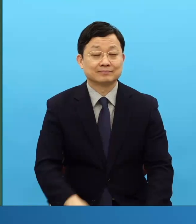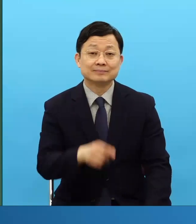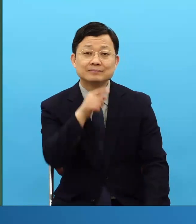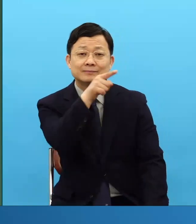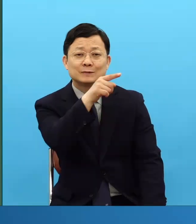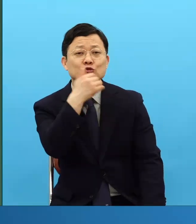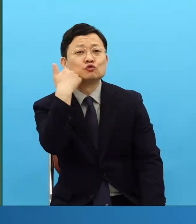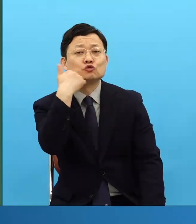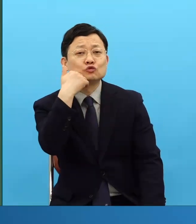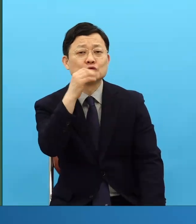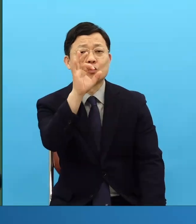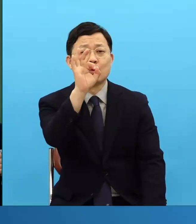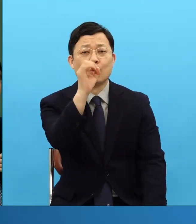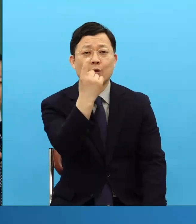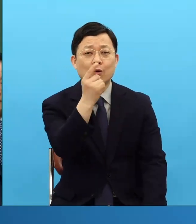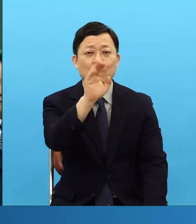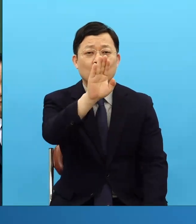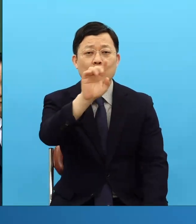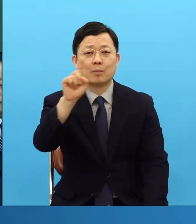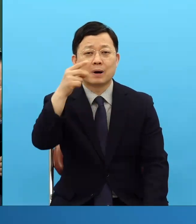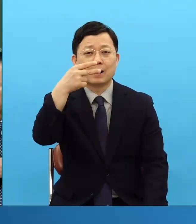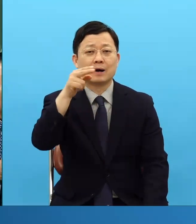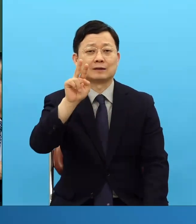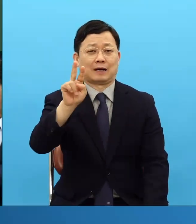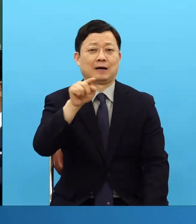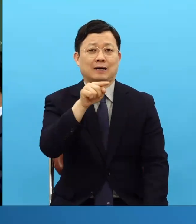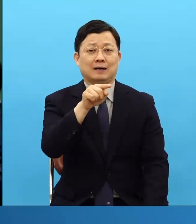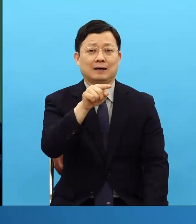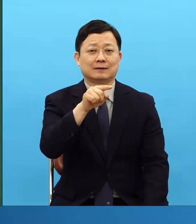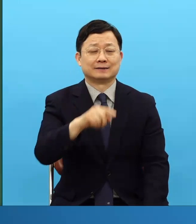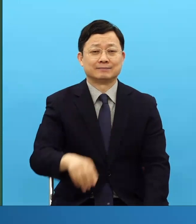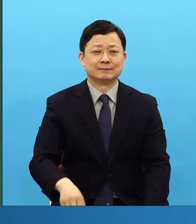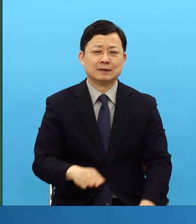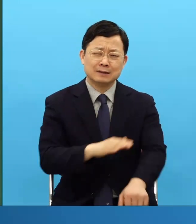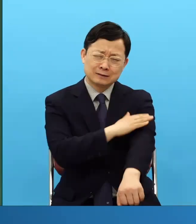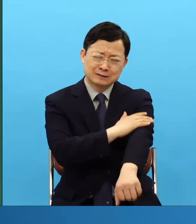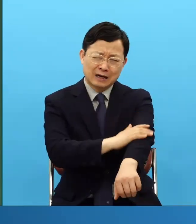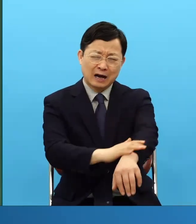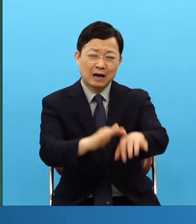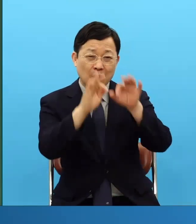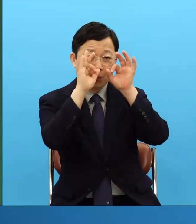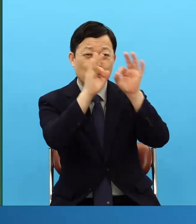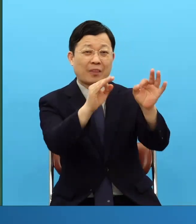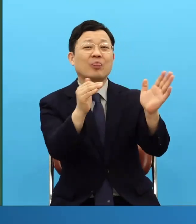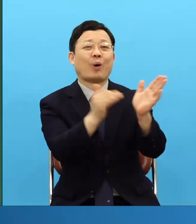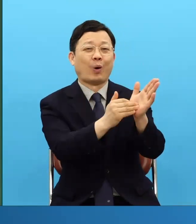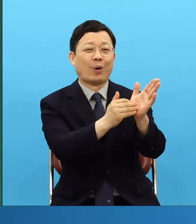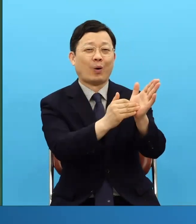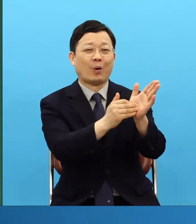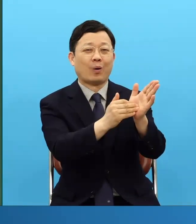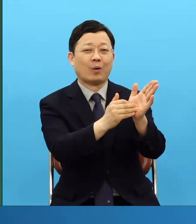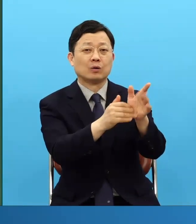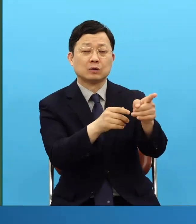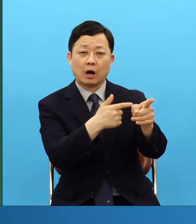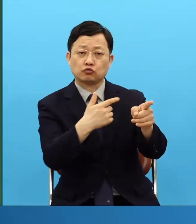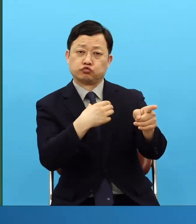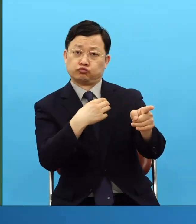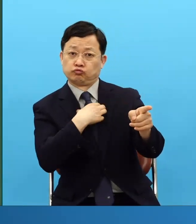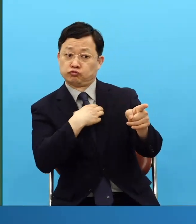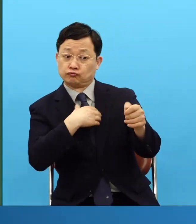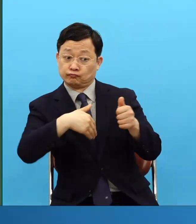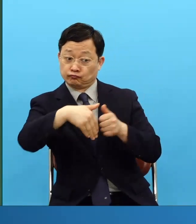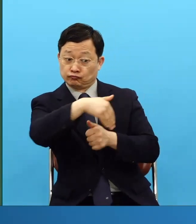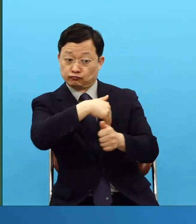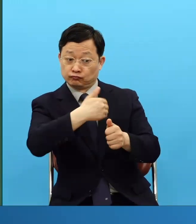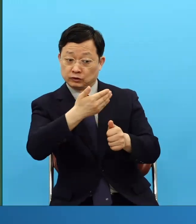오바다. 1 Kings 18, 1-5. Obadiah. 네, Only 정말 15. 잘 본 겁니다. He really saw well. 저 때는 좀 위험했죠. It was a little